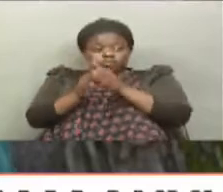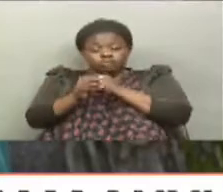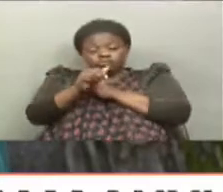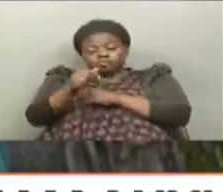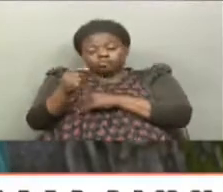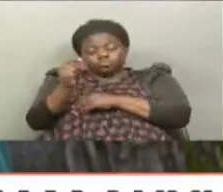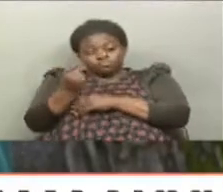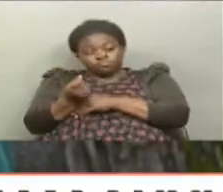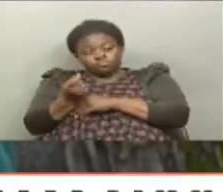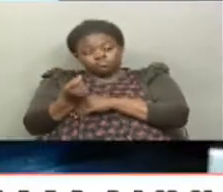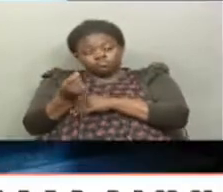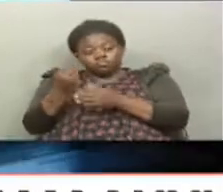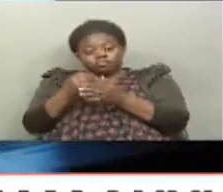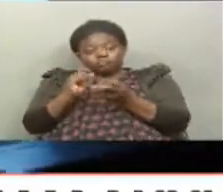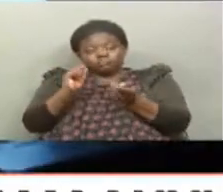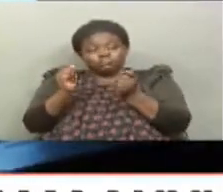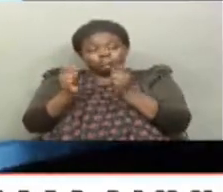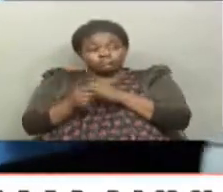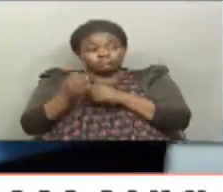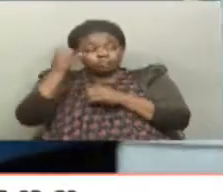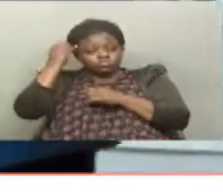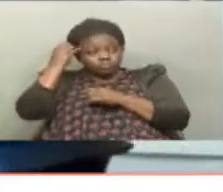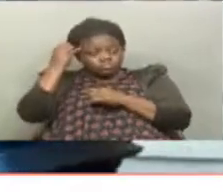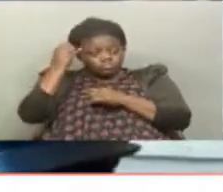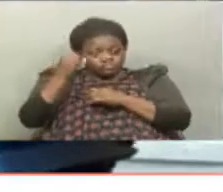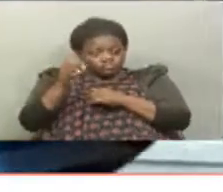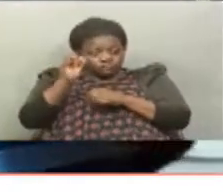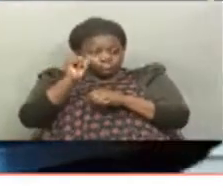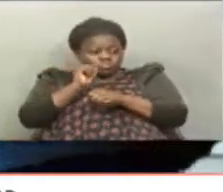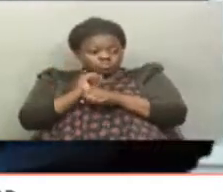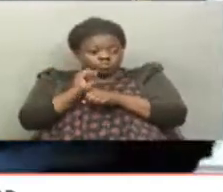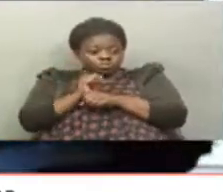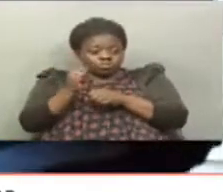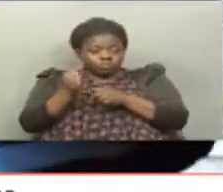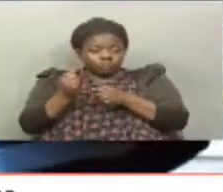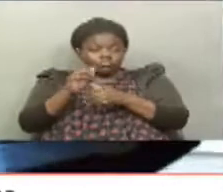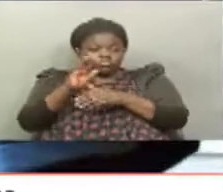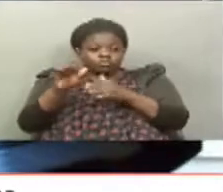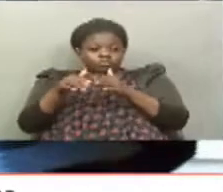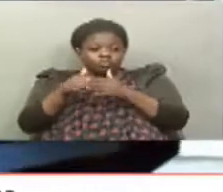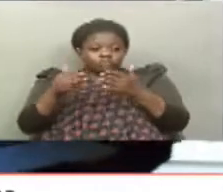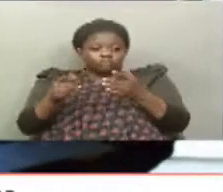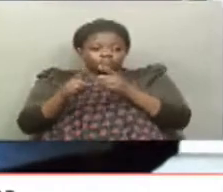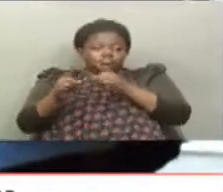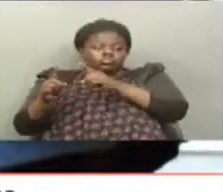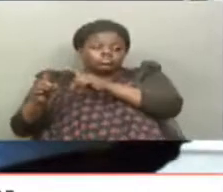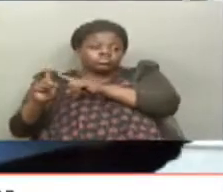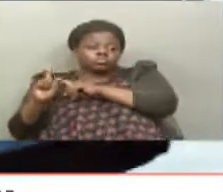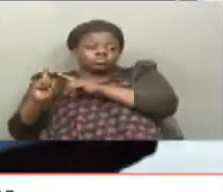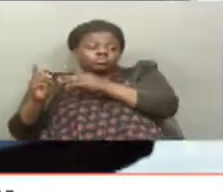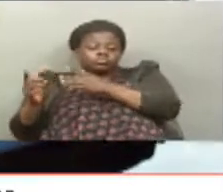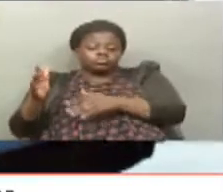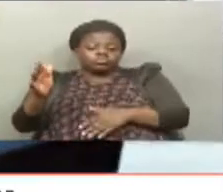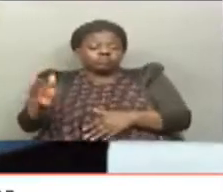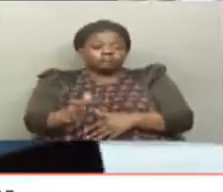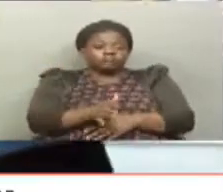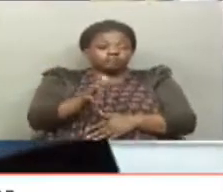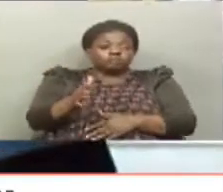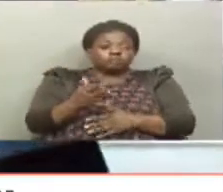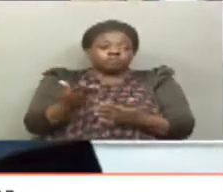entono ezigenda otereeza endowooza y'abakozi abakola bonna oba oli security guard oba oyera oba